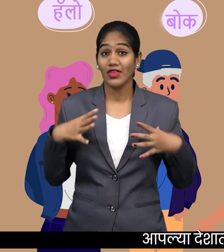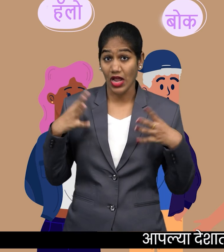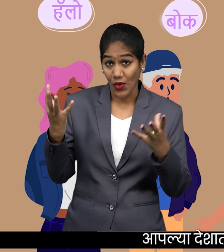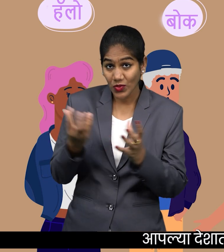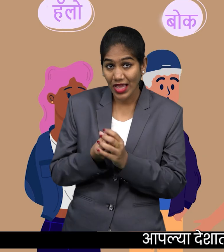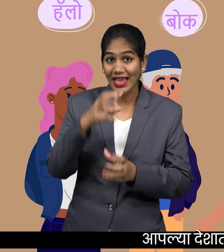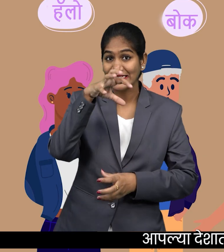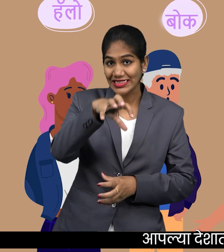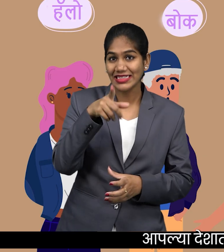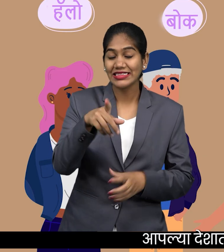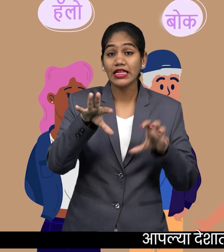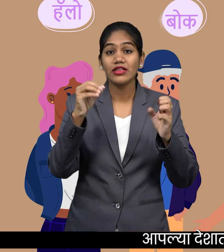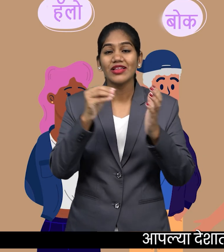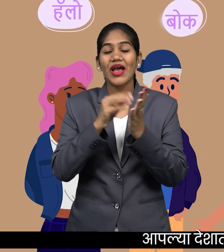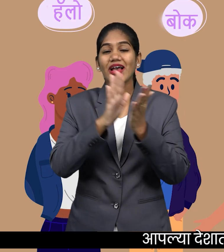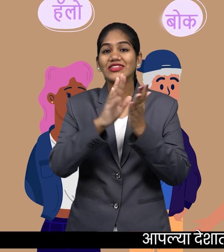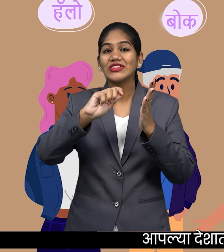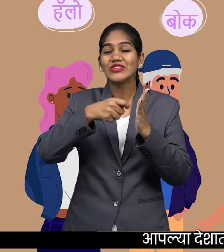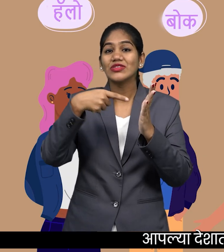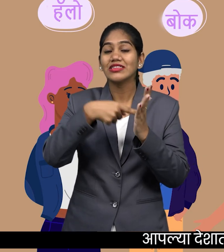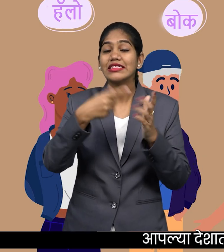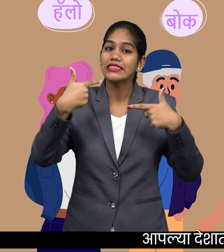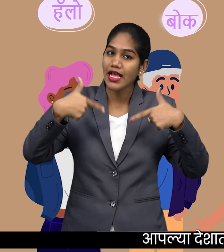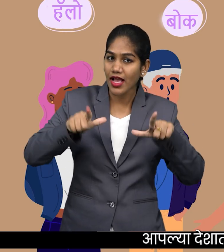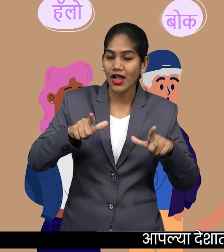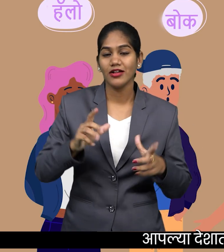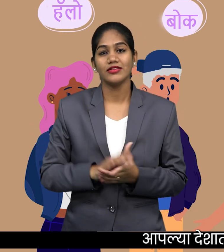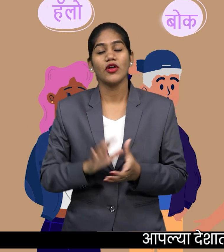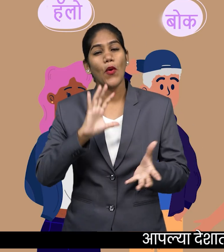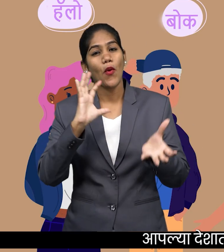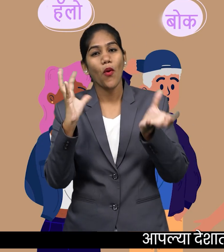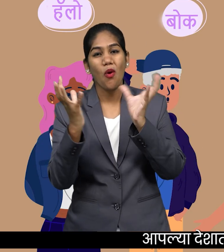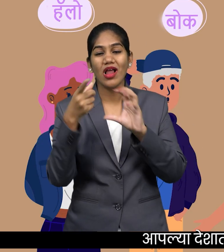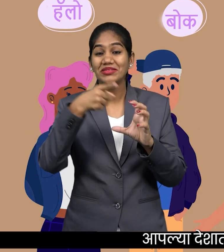आपल्या देशात राजघटनेने 18 वर्षावरील सर्व